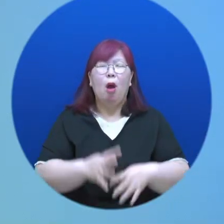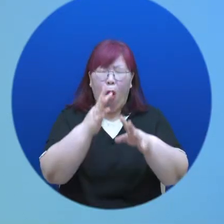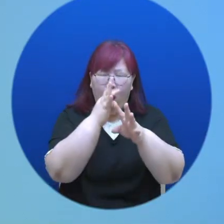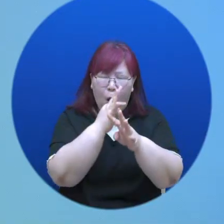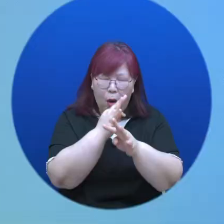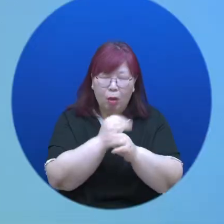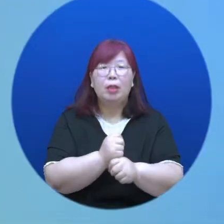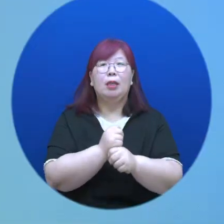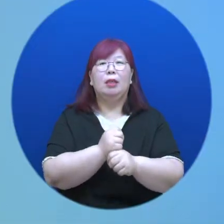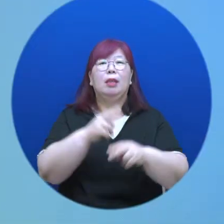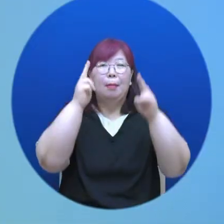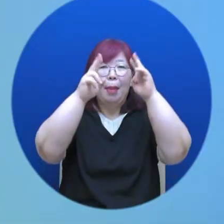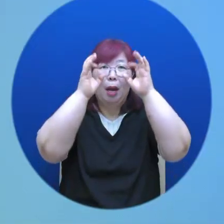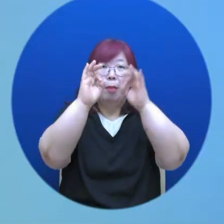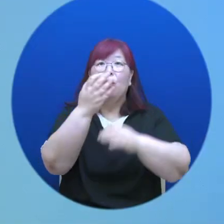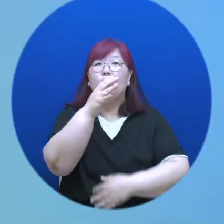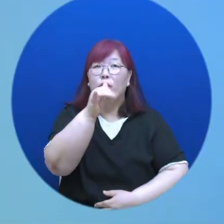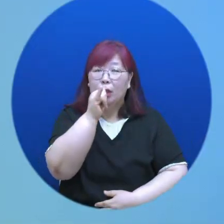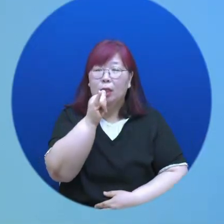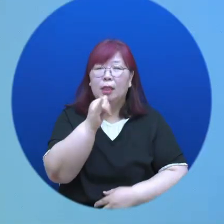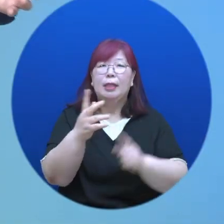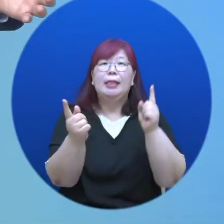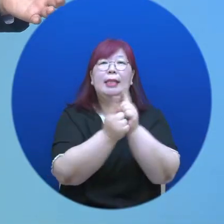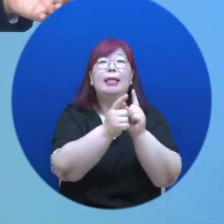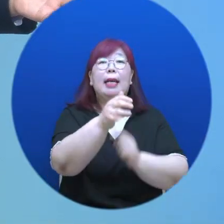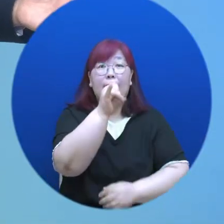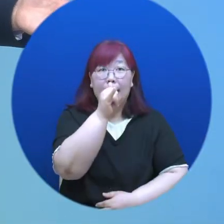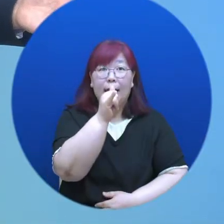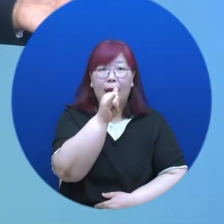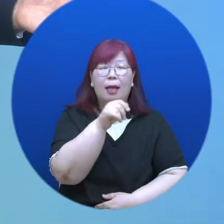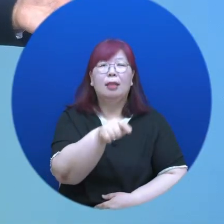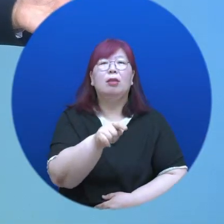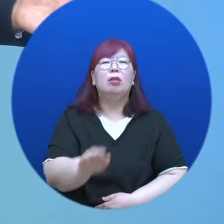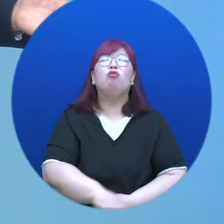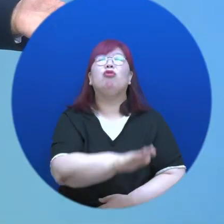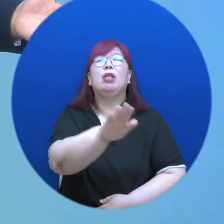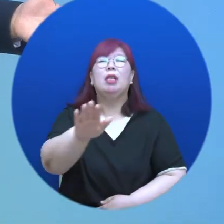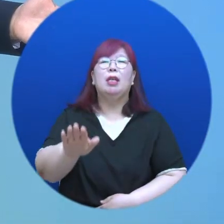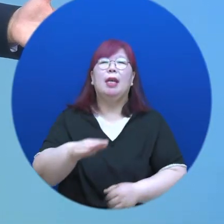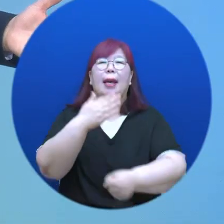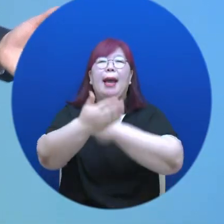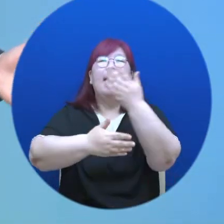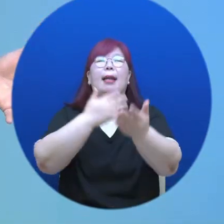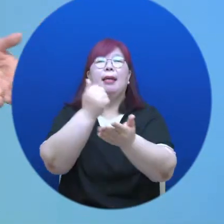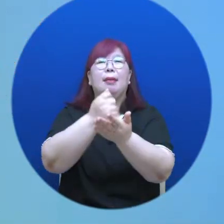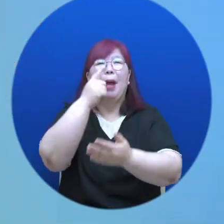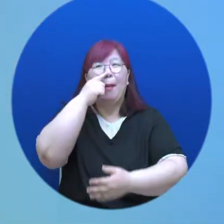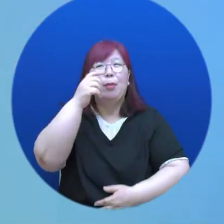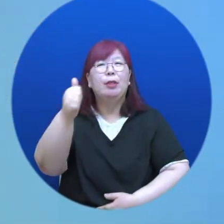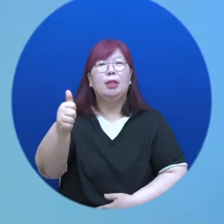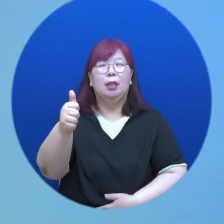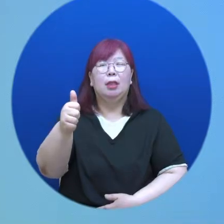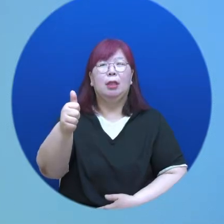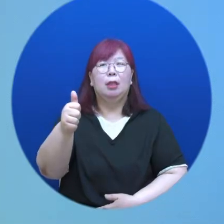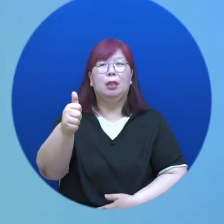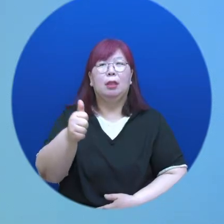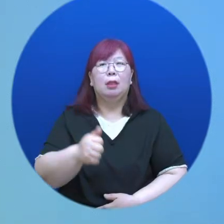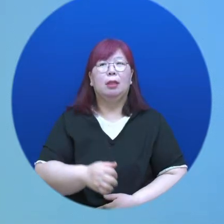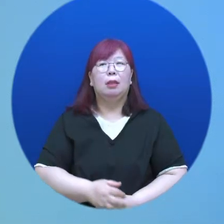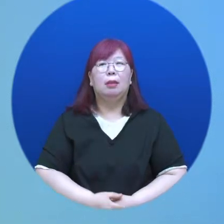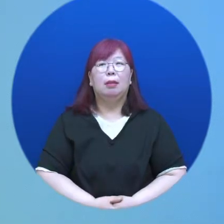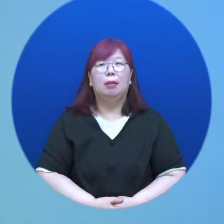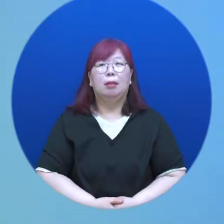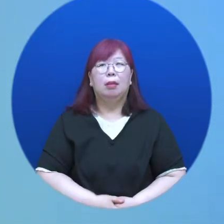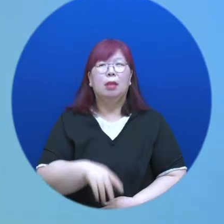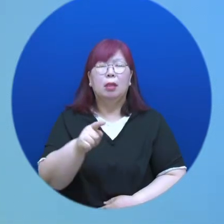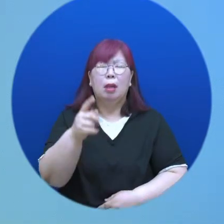언제든 바라볼 수 있는 대상이 있다는 것, 그리고 그것이 우리 하나님 아버지라는 것,